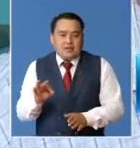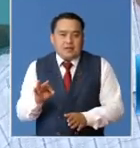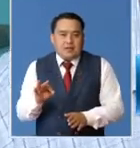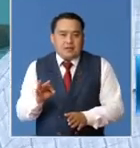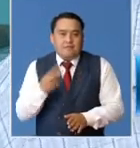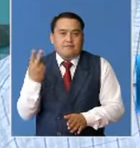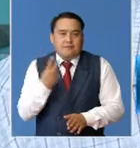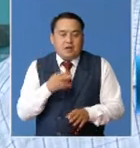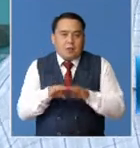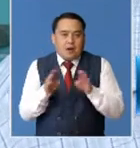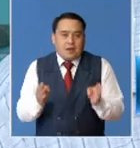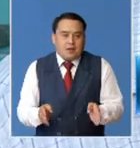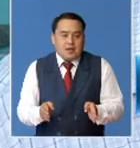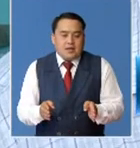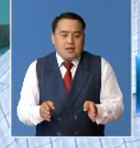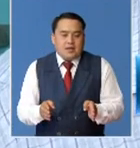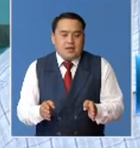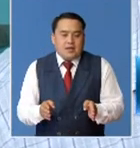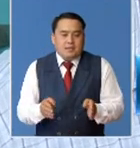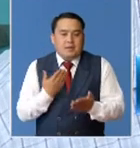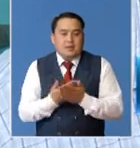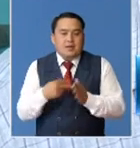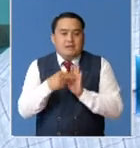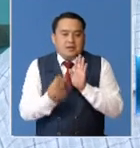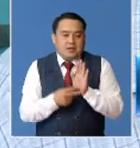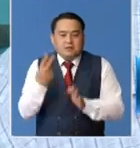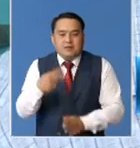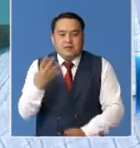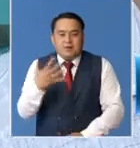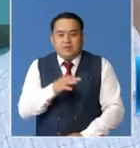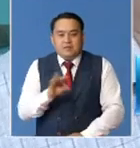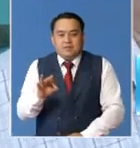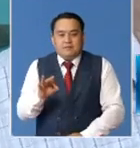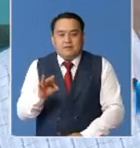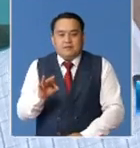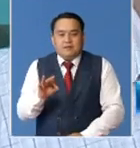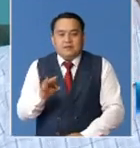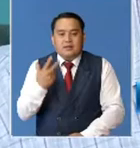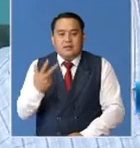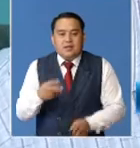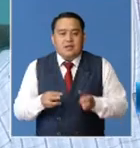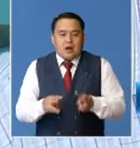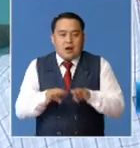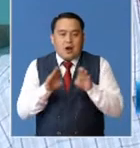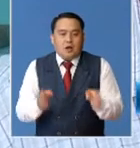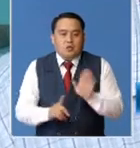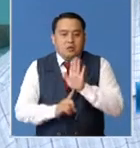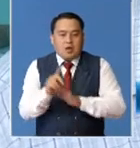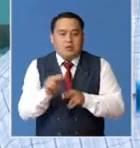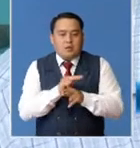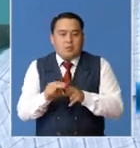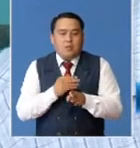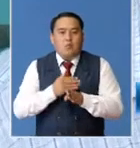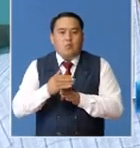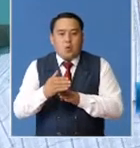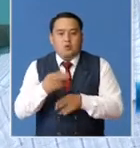на втором котле, значит, порядка, ну, около 18-25%. Третий котел, значит, начнется капремонт немножко